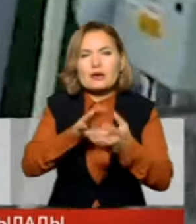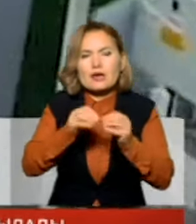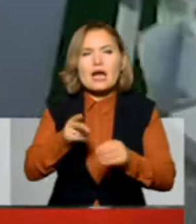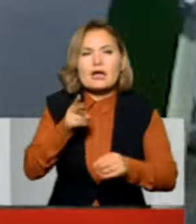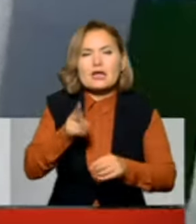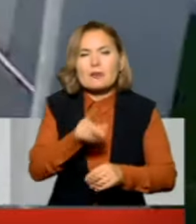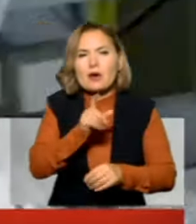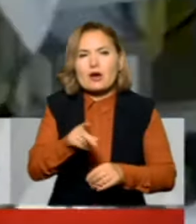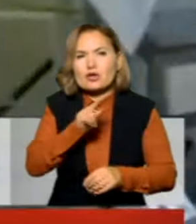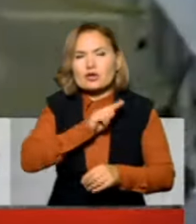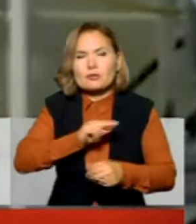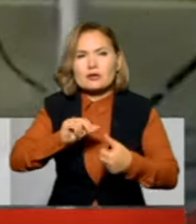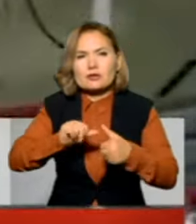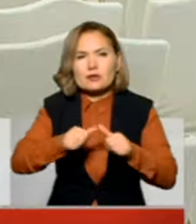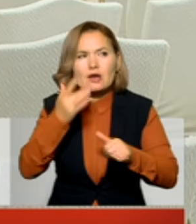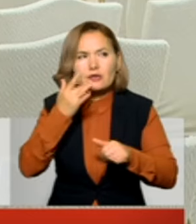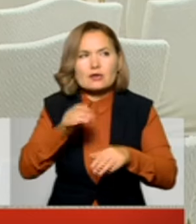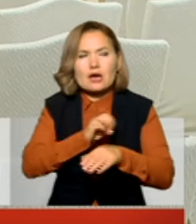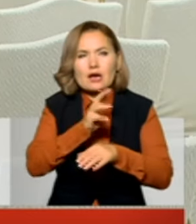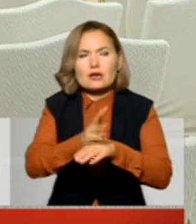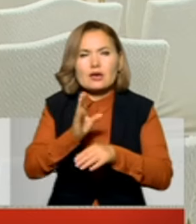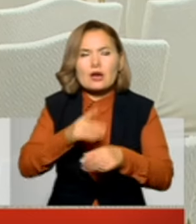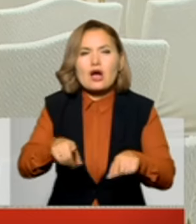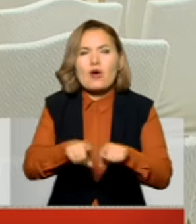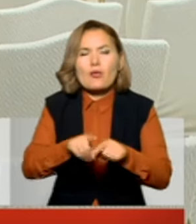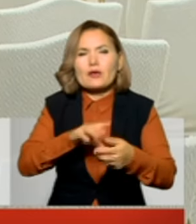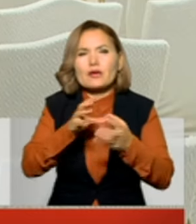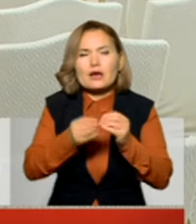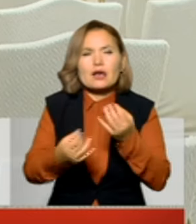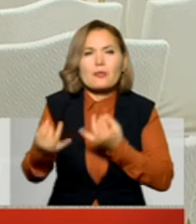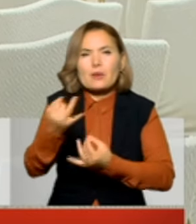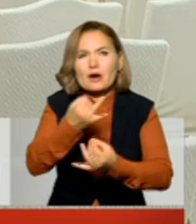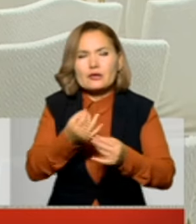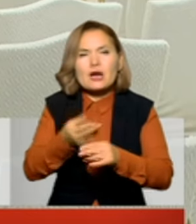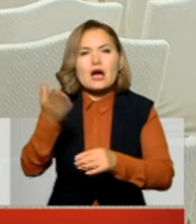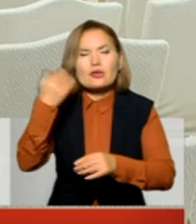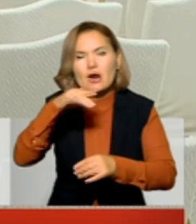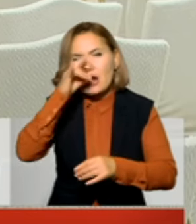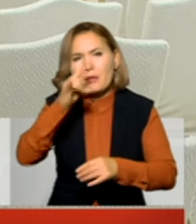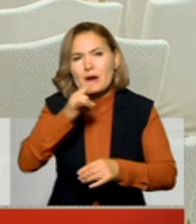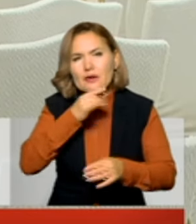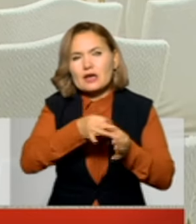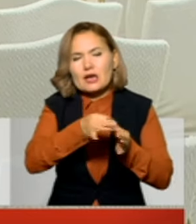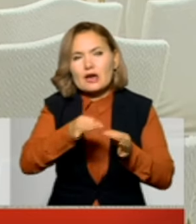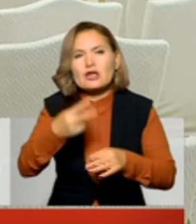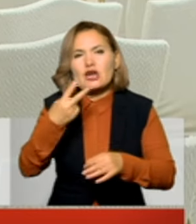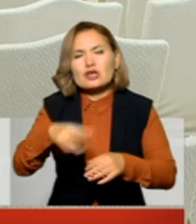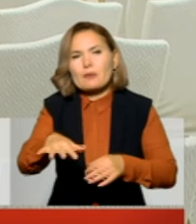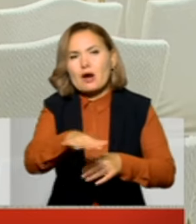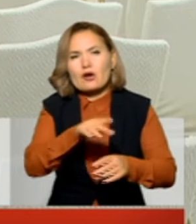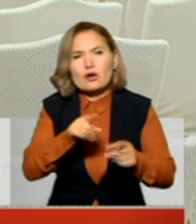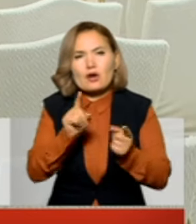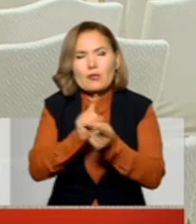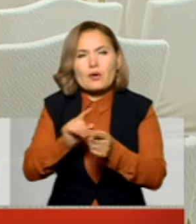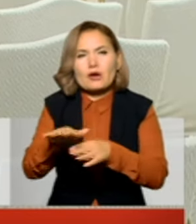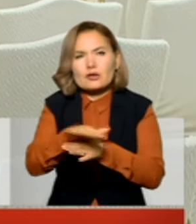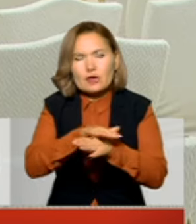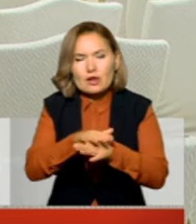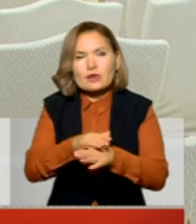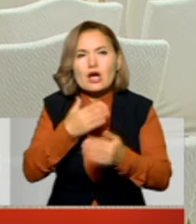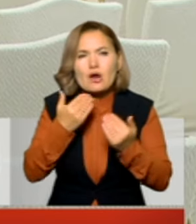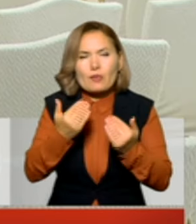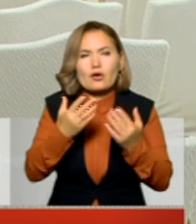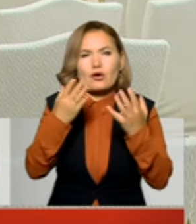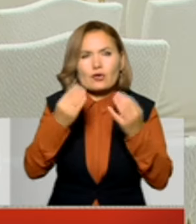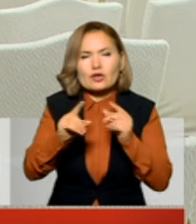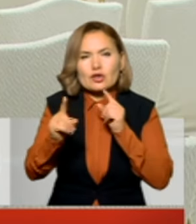2000 адам тұрақты жұмыспен қамтылады. Дәл осындай форматтағы талқылау жиындары бұған дейін Қазақстанның 20 өңірінде өткен, бүгінде бір жиын өз мәресіне